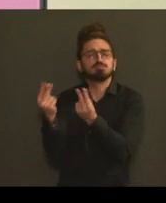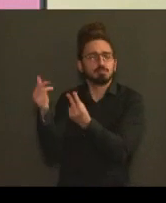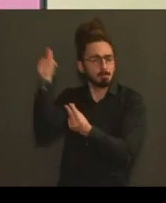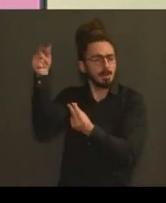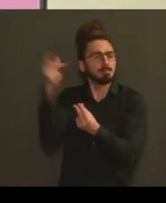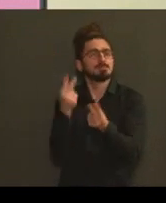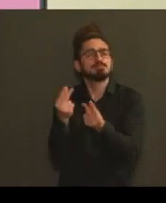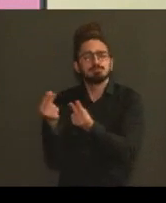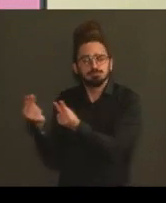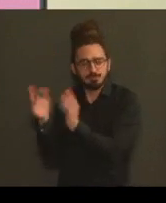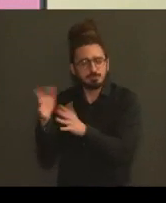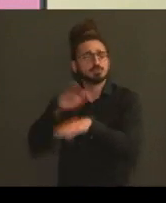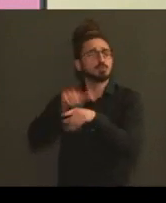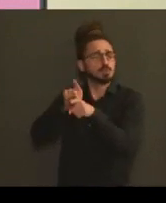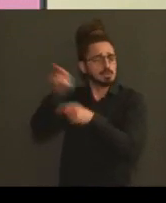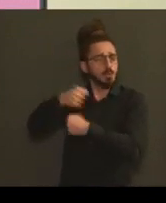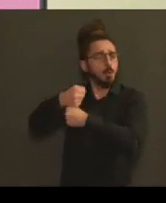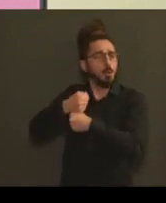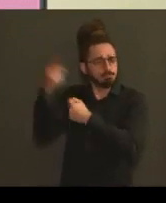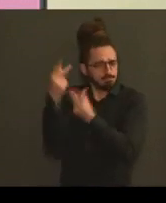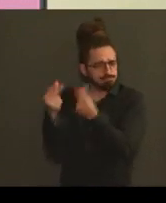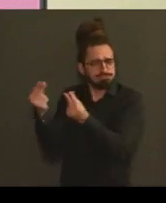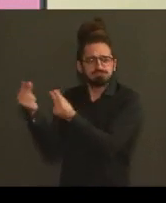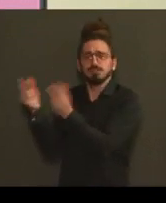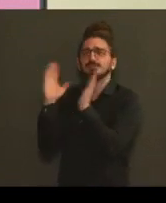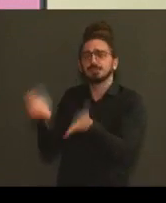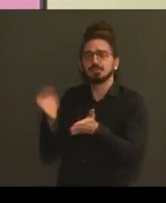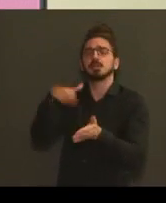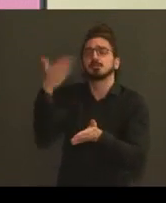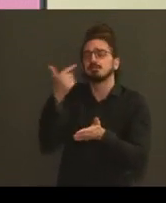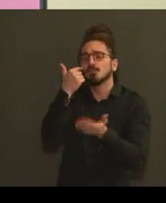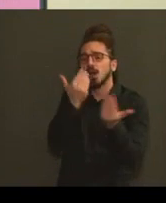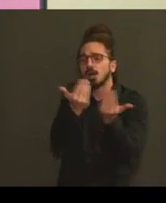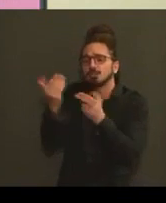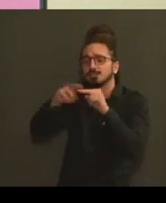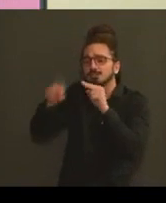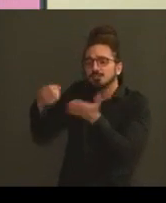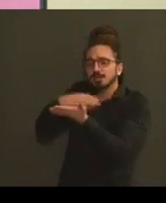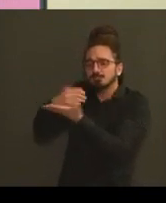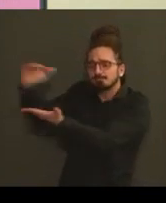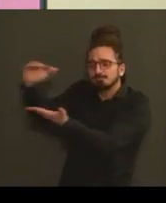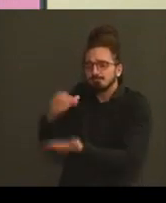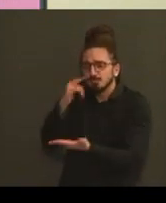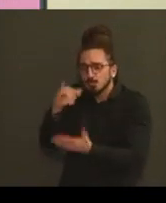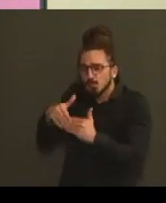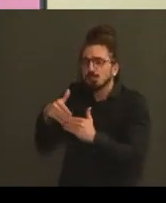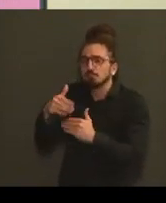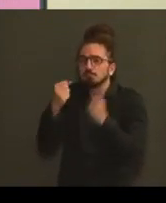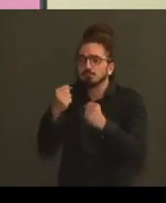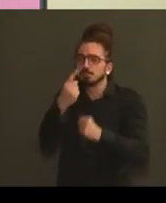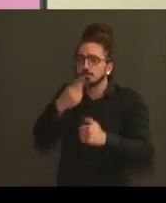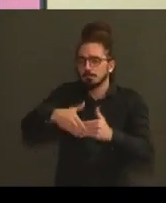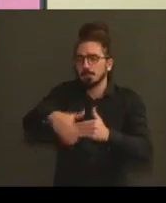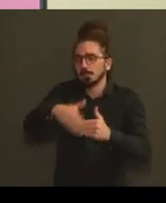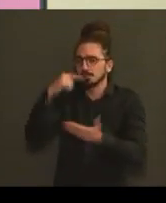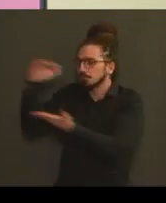dans les maisons de repos, avec le vaccin AstraZeneca. Ces données devraient être disponibles dans les semaines qui viennent et pourraient faire réévaluer, bien